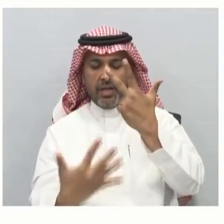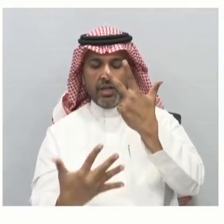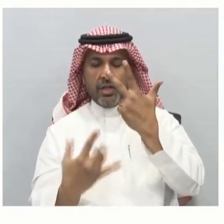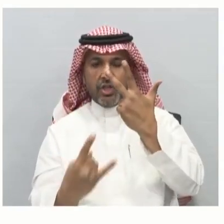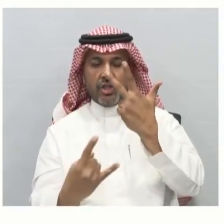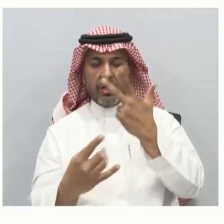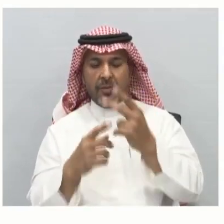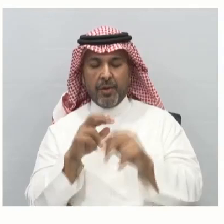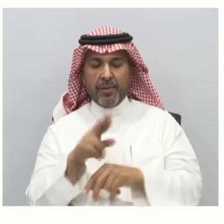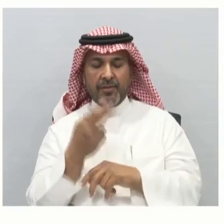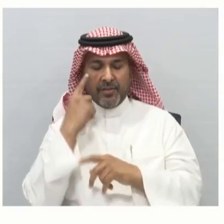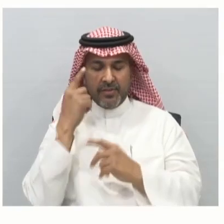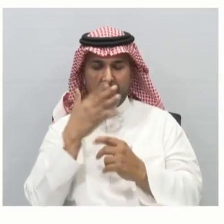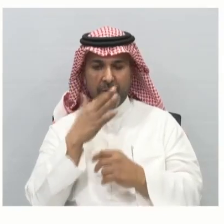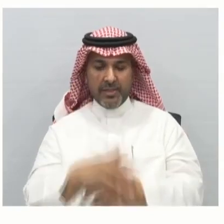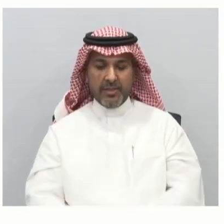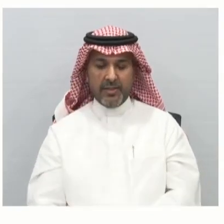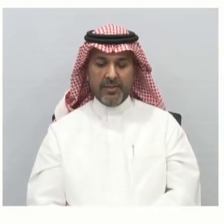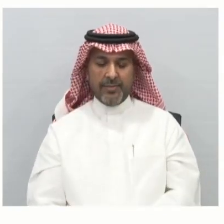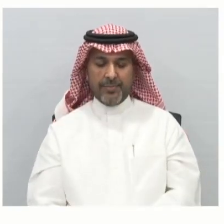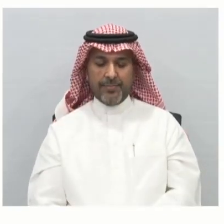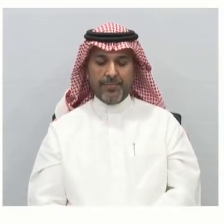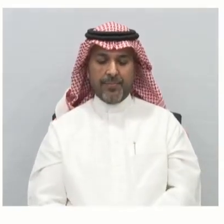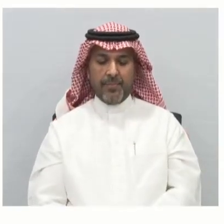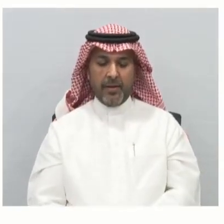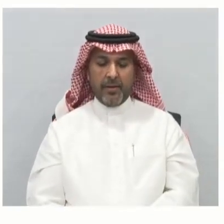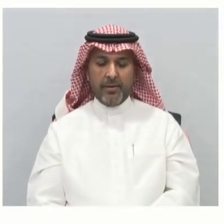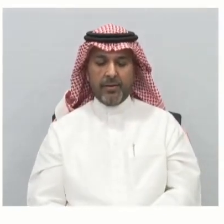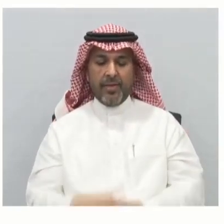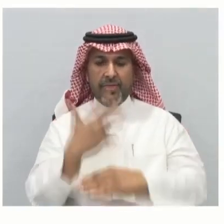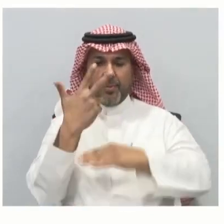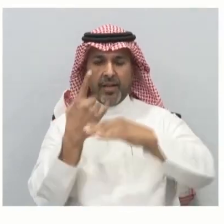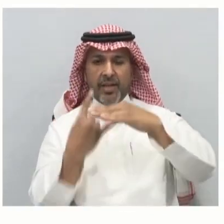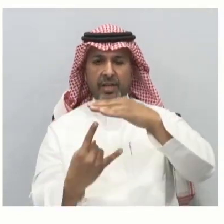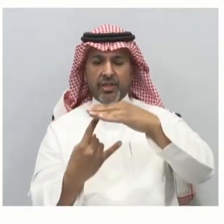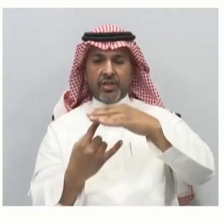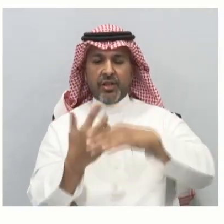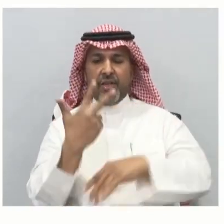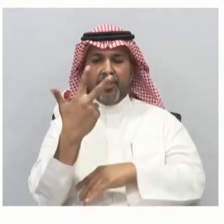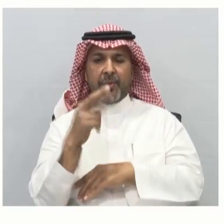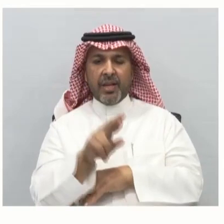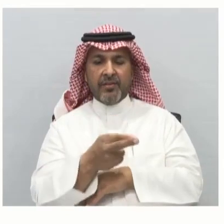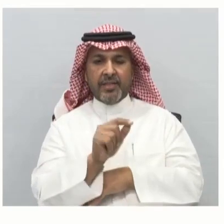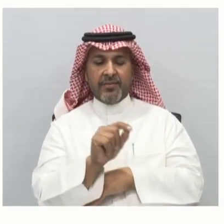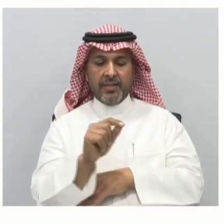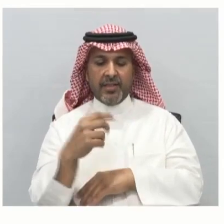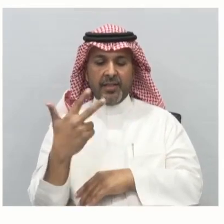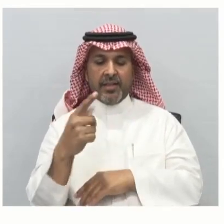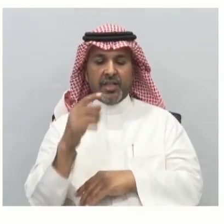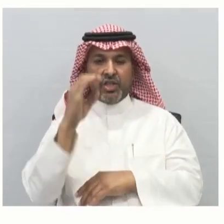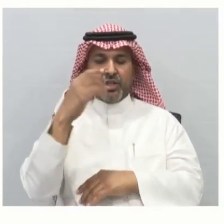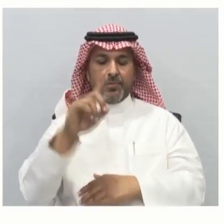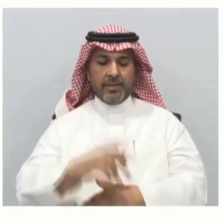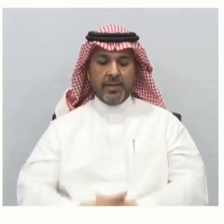استخدام الكسر العشري طالما عندي المقام عشره ثمانيه على عشره هي ثمانيه اعشار وهي الفقره جيم